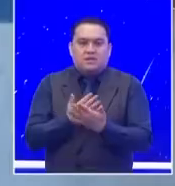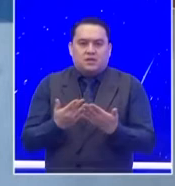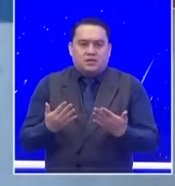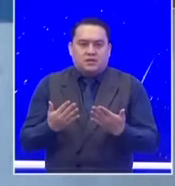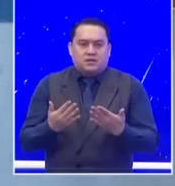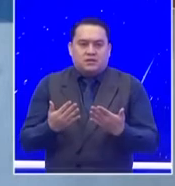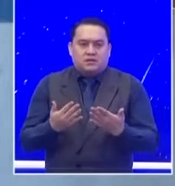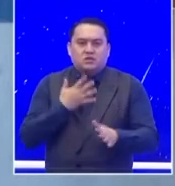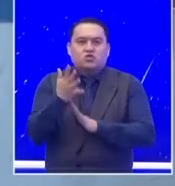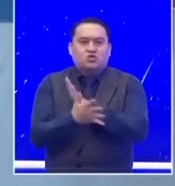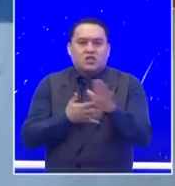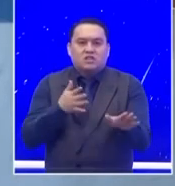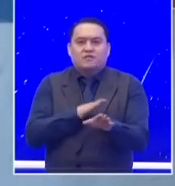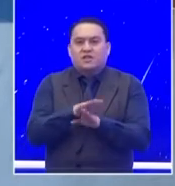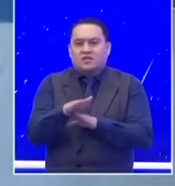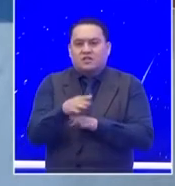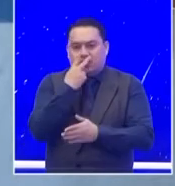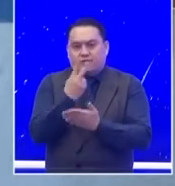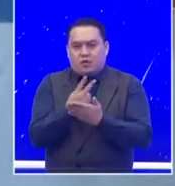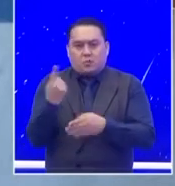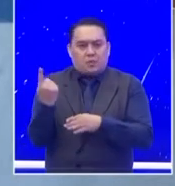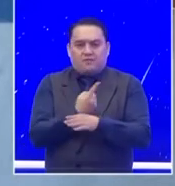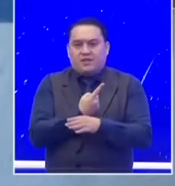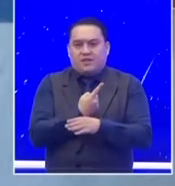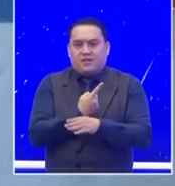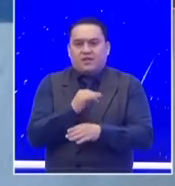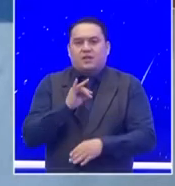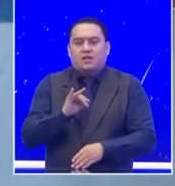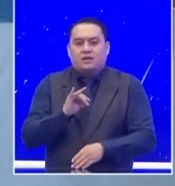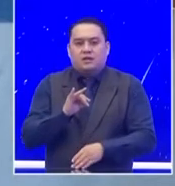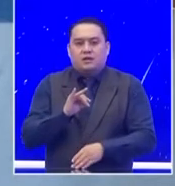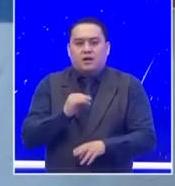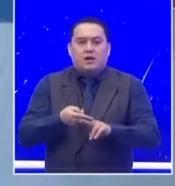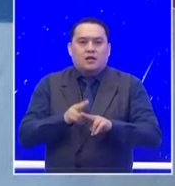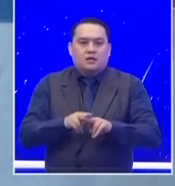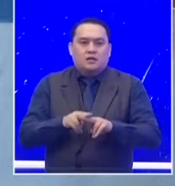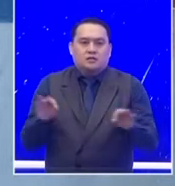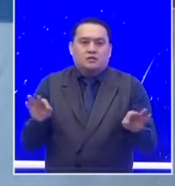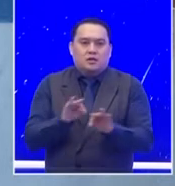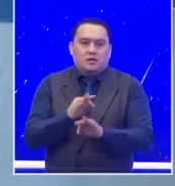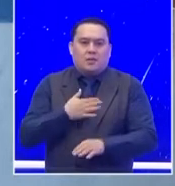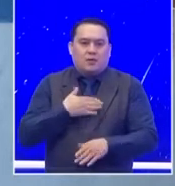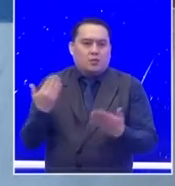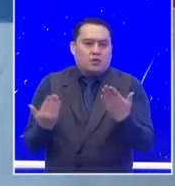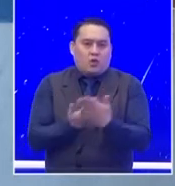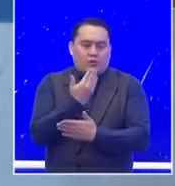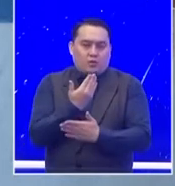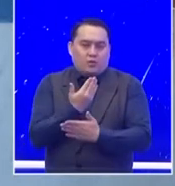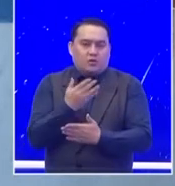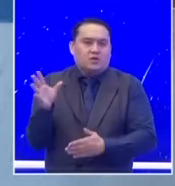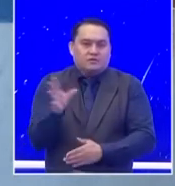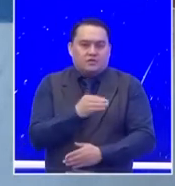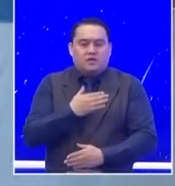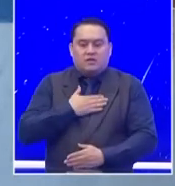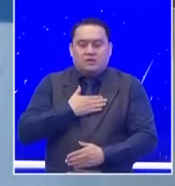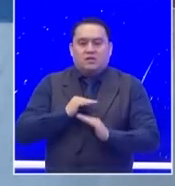В божественном исполнении я увидела ее впервые, и эта песня зазвучала для меня по-новому и для всех